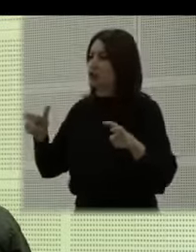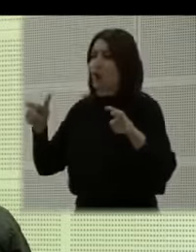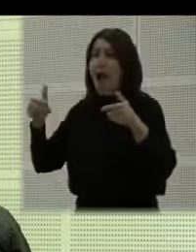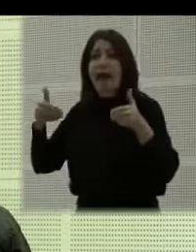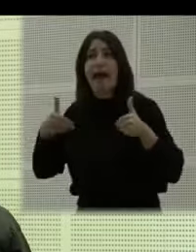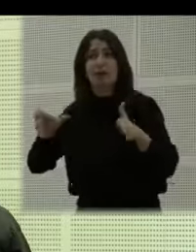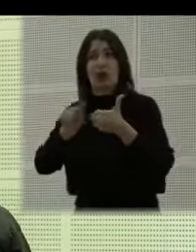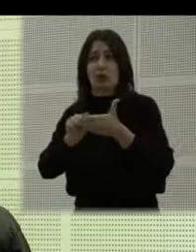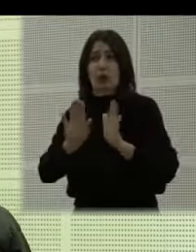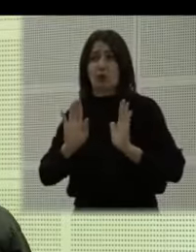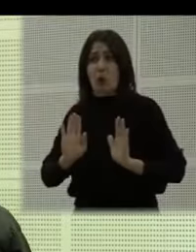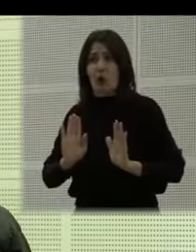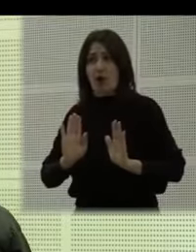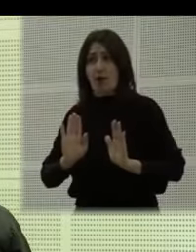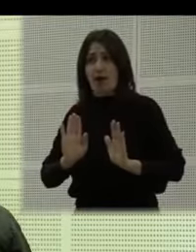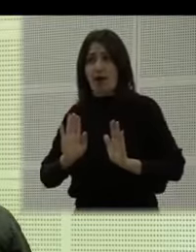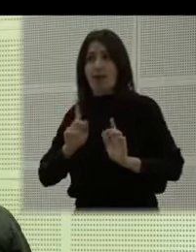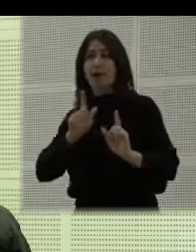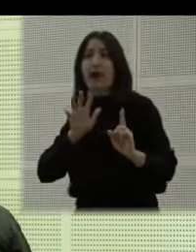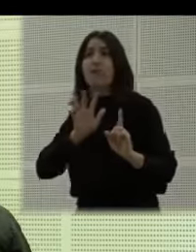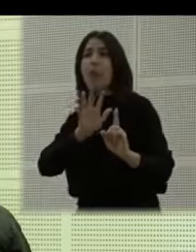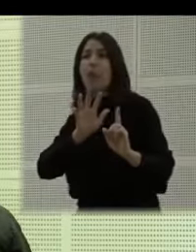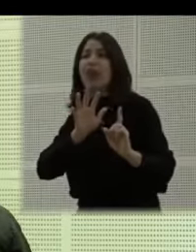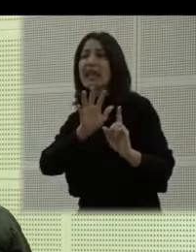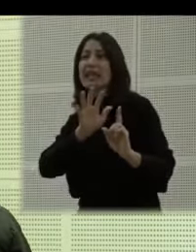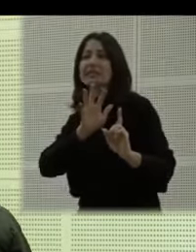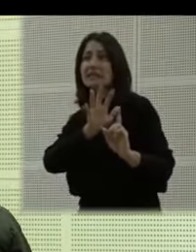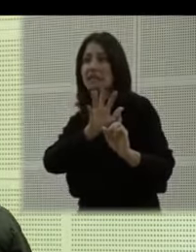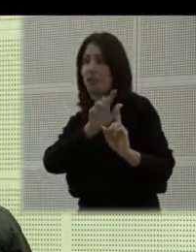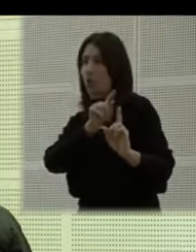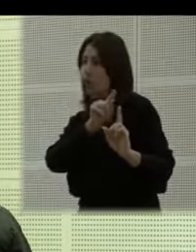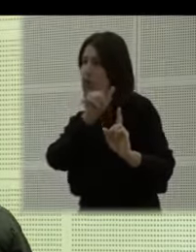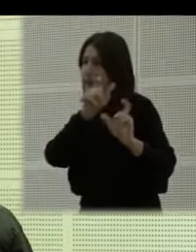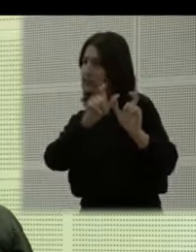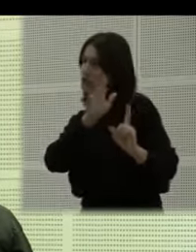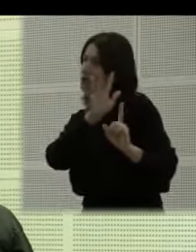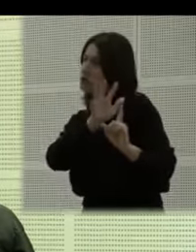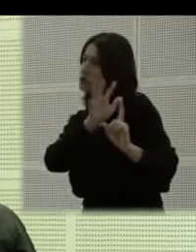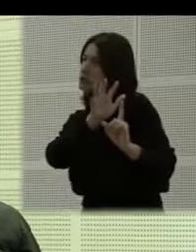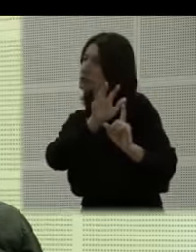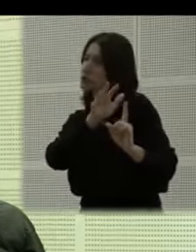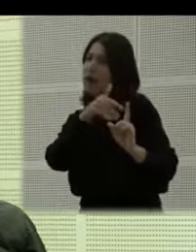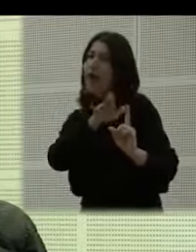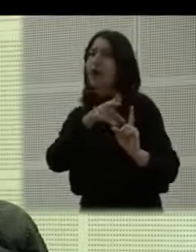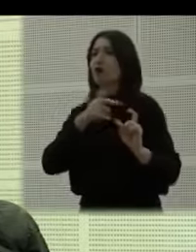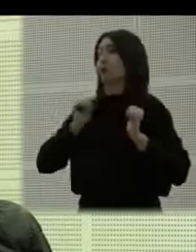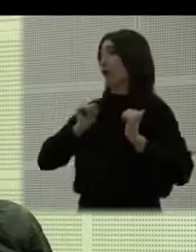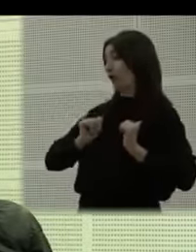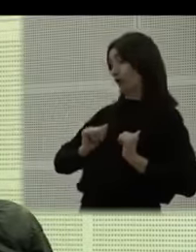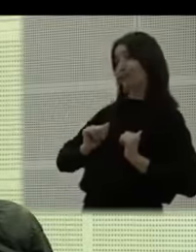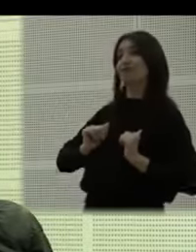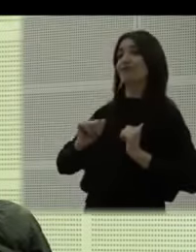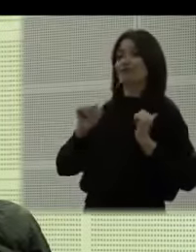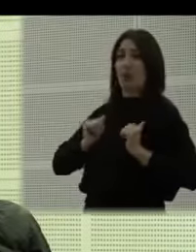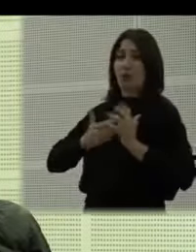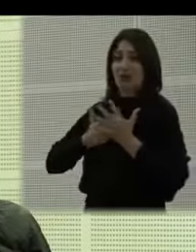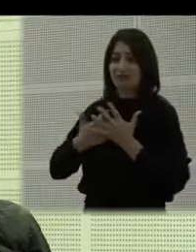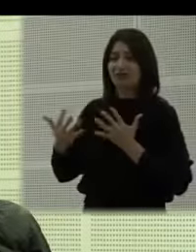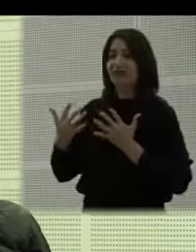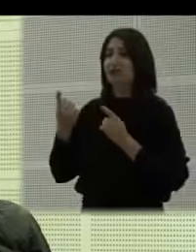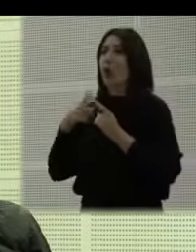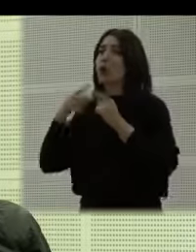scuola perché è vittima di bullismo di tutti i tipi, o perché non hai lo zainetto firmato, o perché hai un paio di